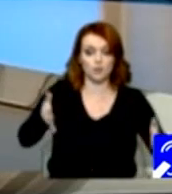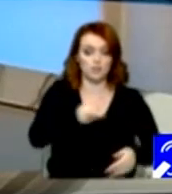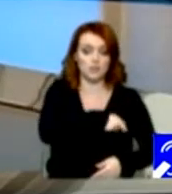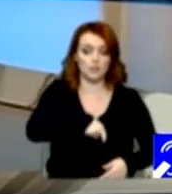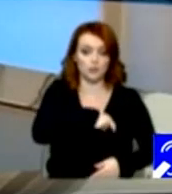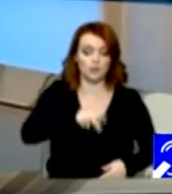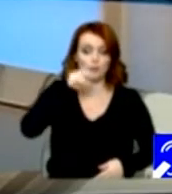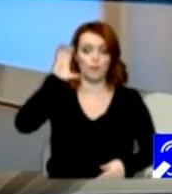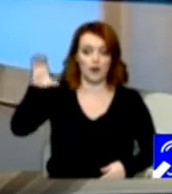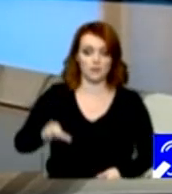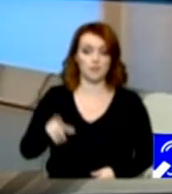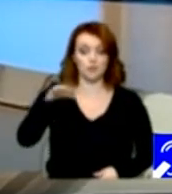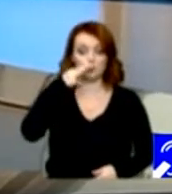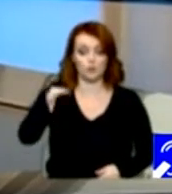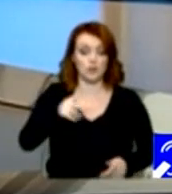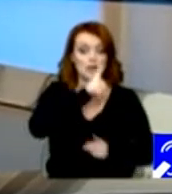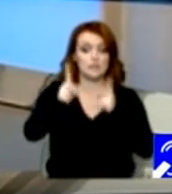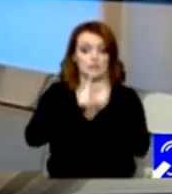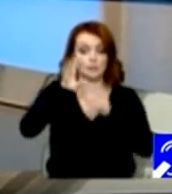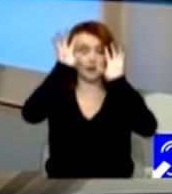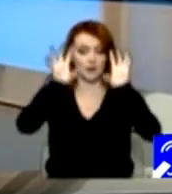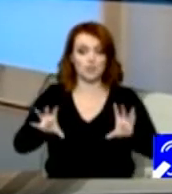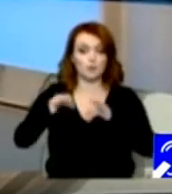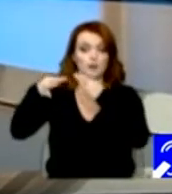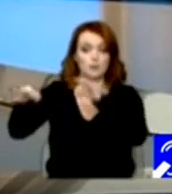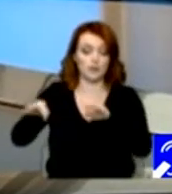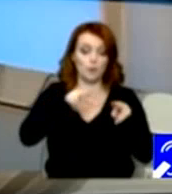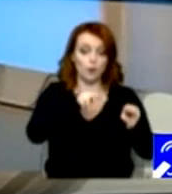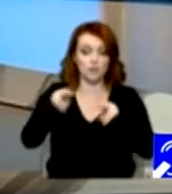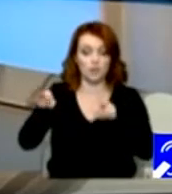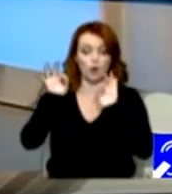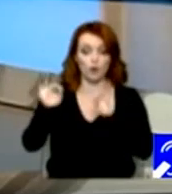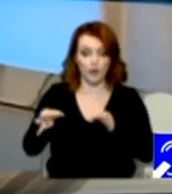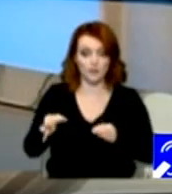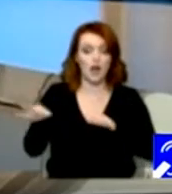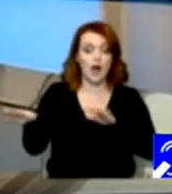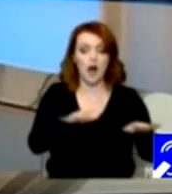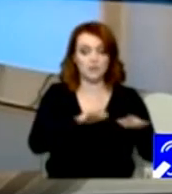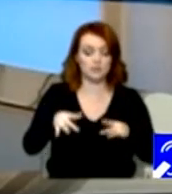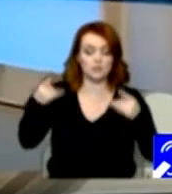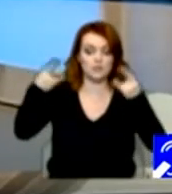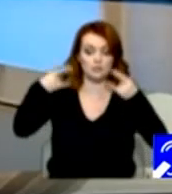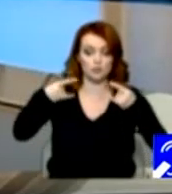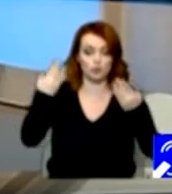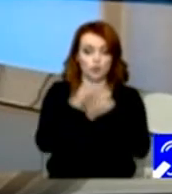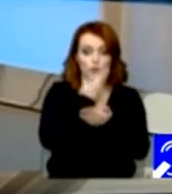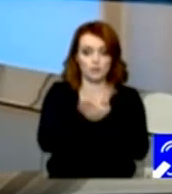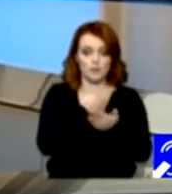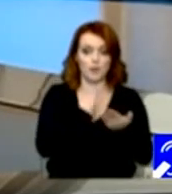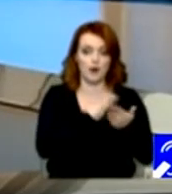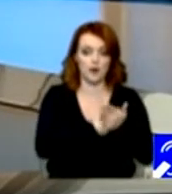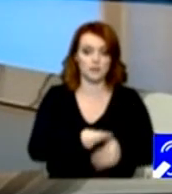pas E adevărat că schimbarea legii va permite monitorizarea corectă activității radio difuzorului și public